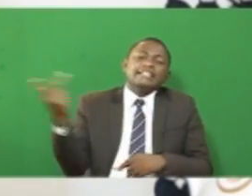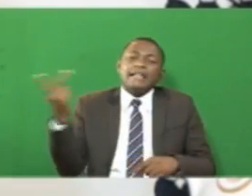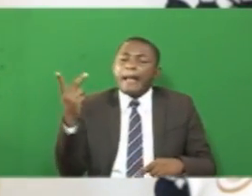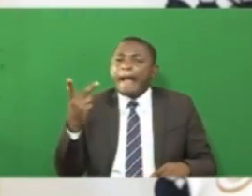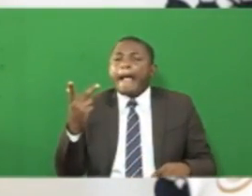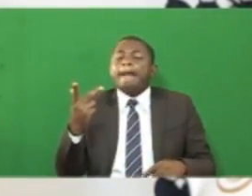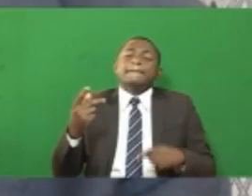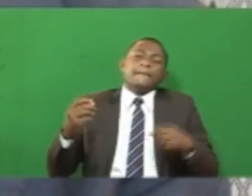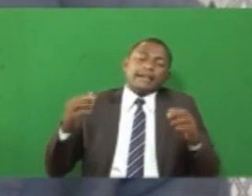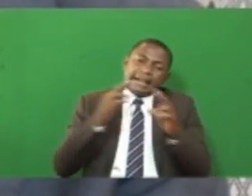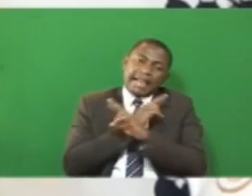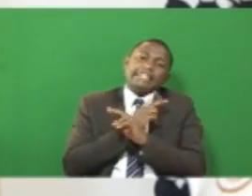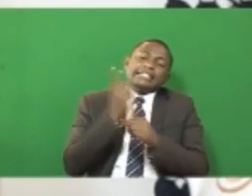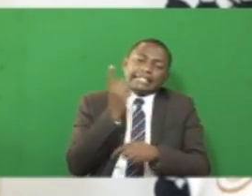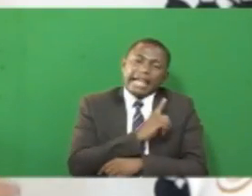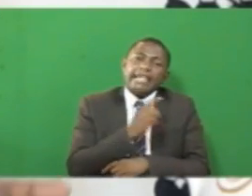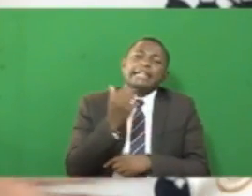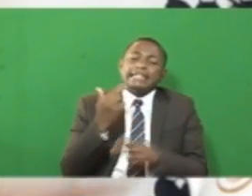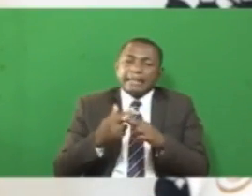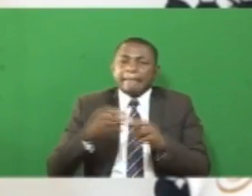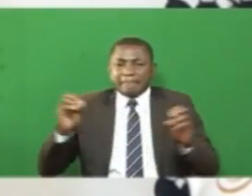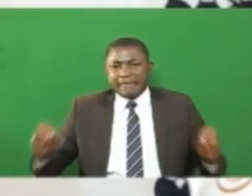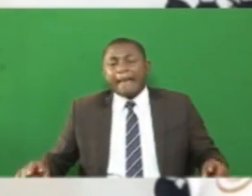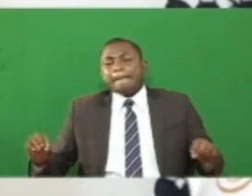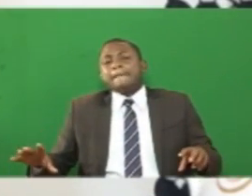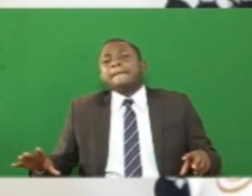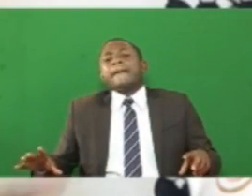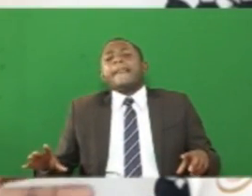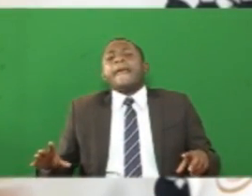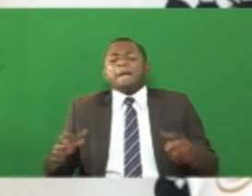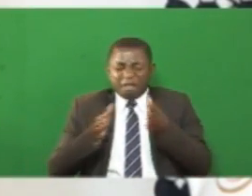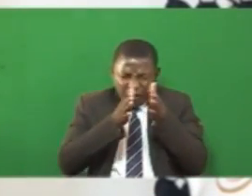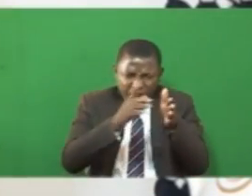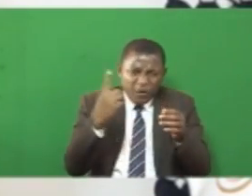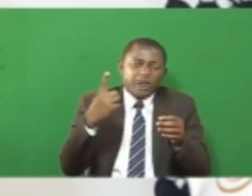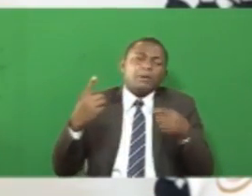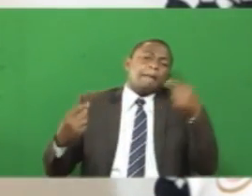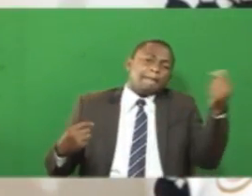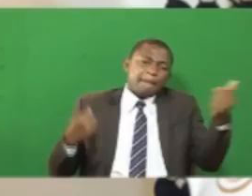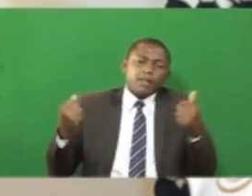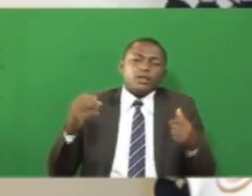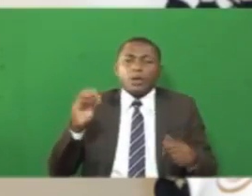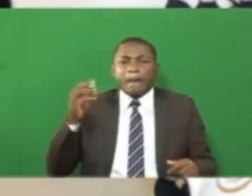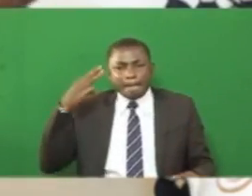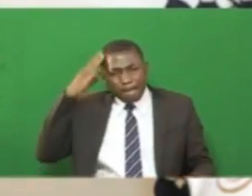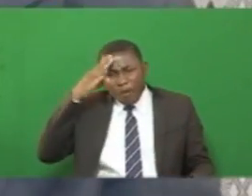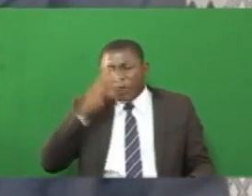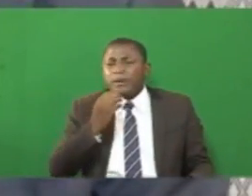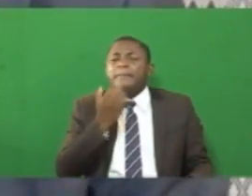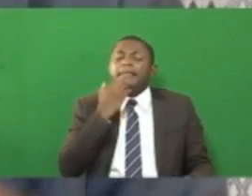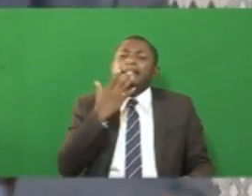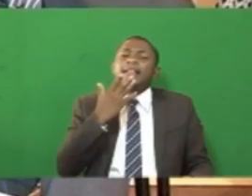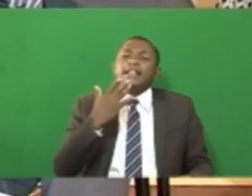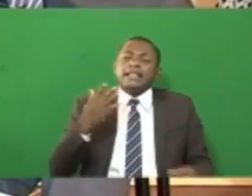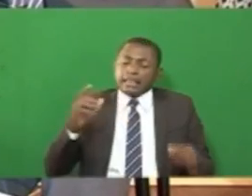aienderana nemitambo iyi. Saka Paul achitsanangura anoti mitambo iyi yai nongedzera kuuya kwa Jesu. Ndo